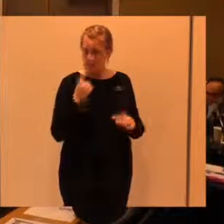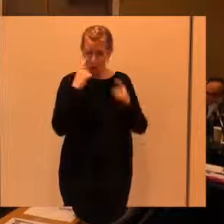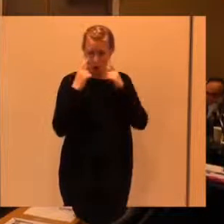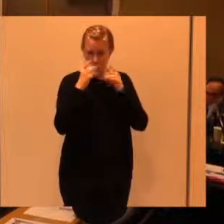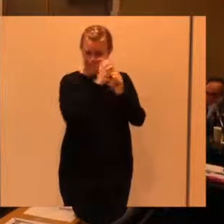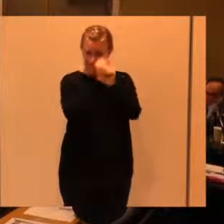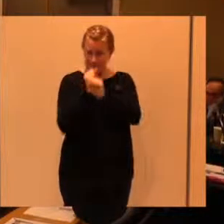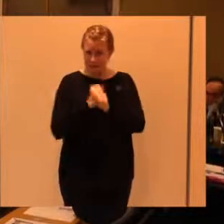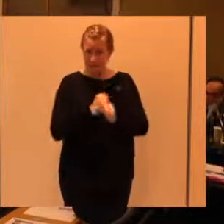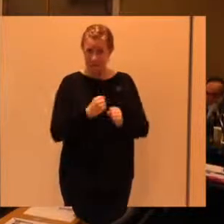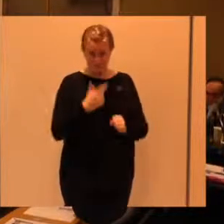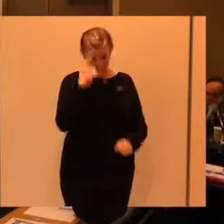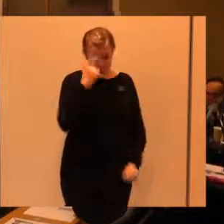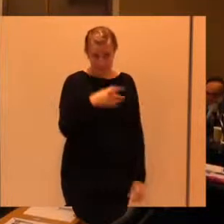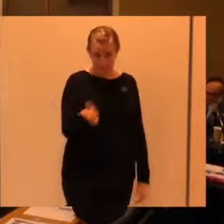Vågar någon gissa?